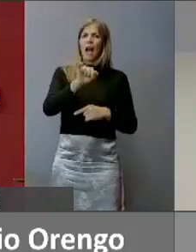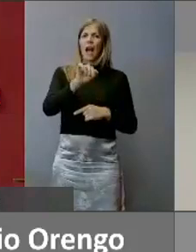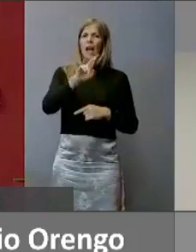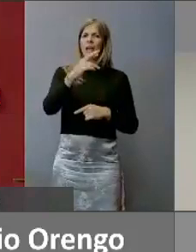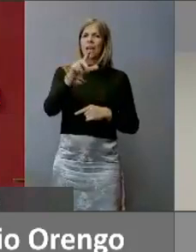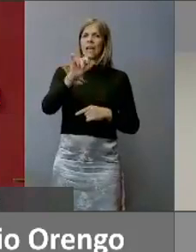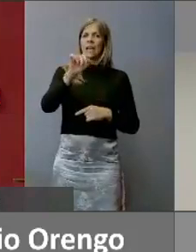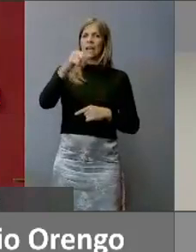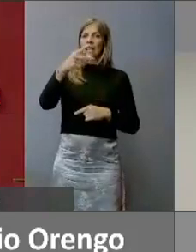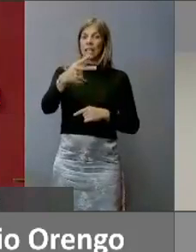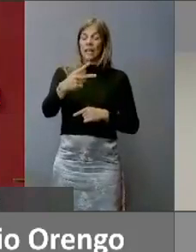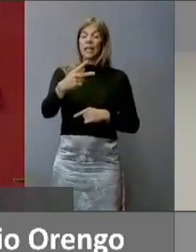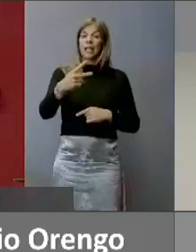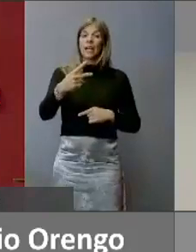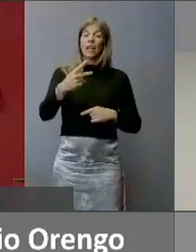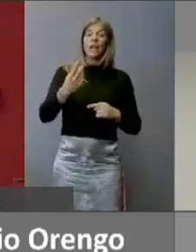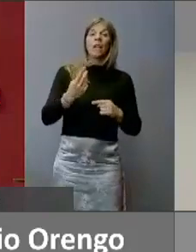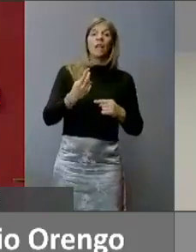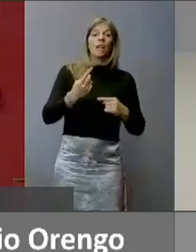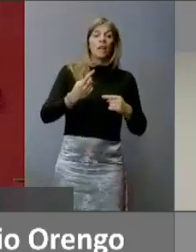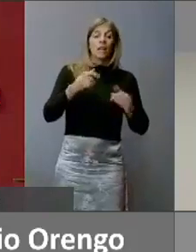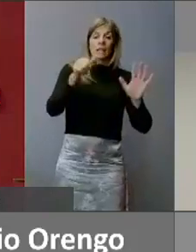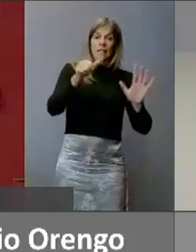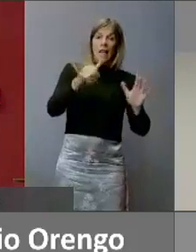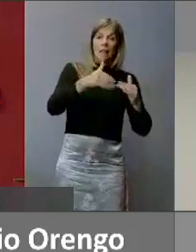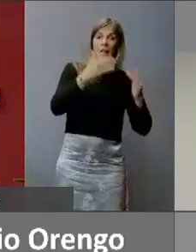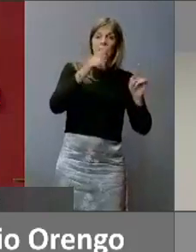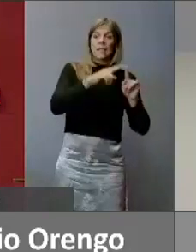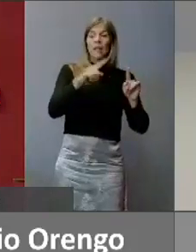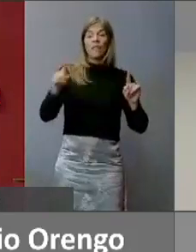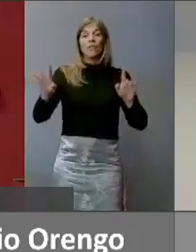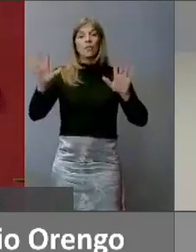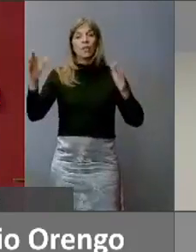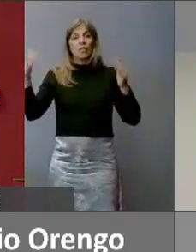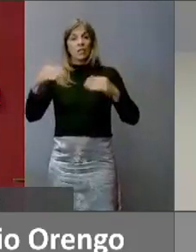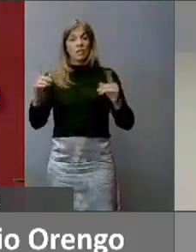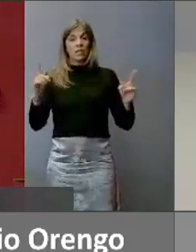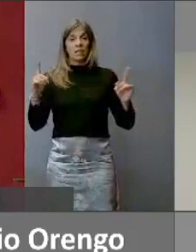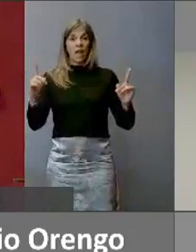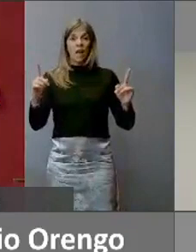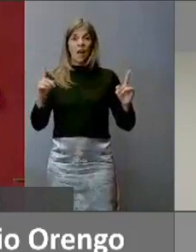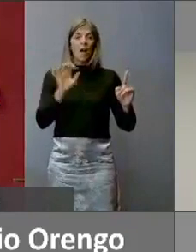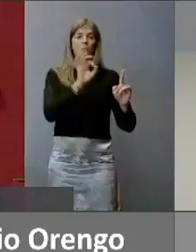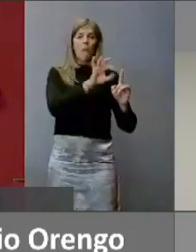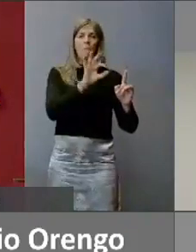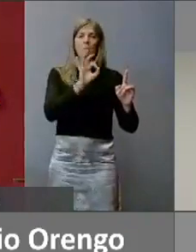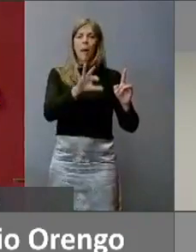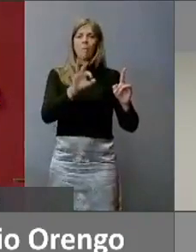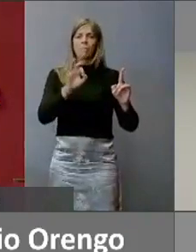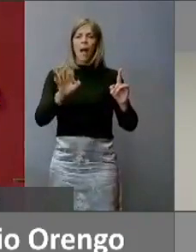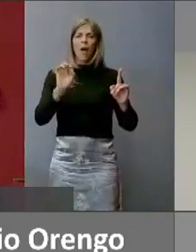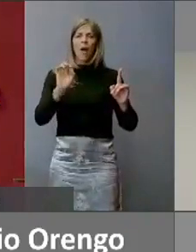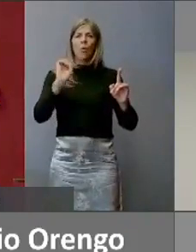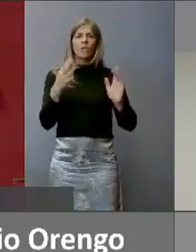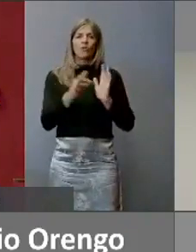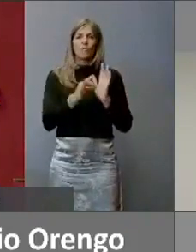servizio dalle sale 22 con una frequenza di 15 minuti però le posso dire che abbiamo